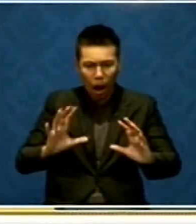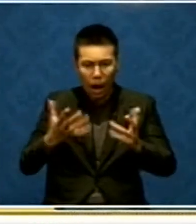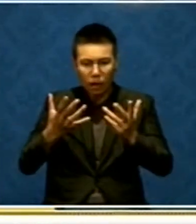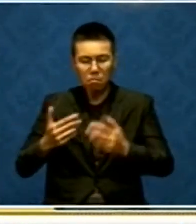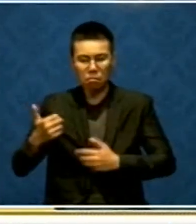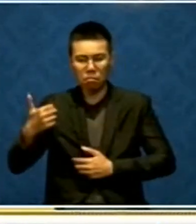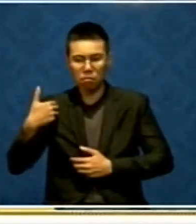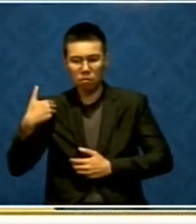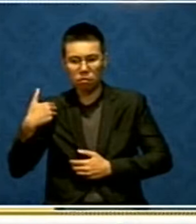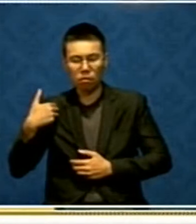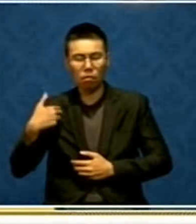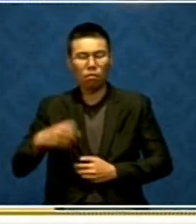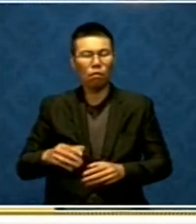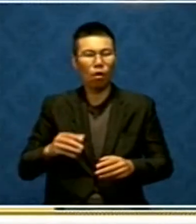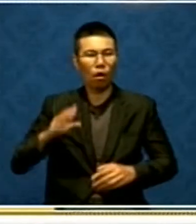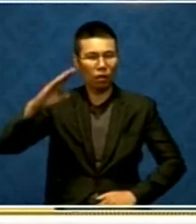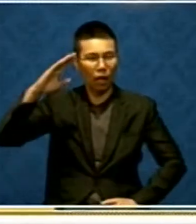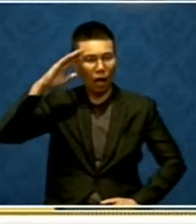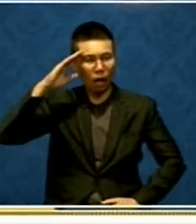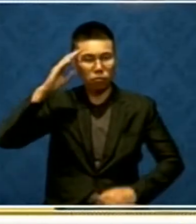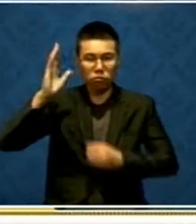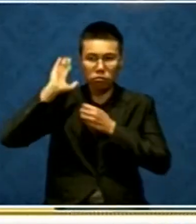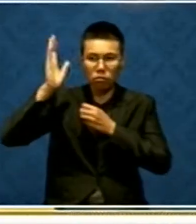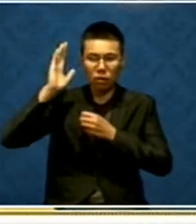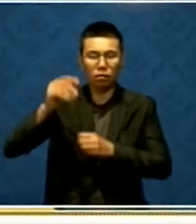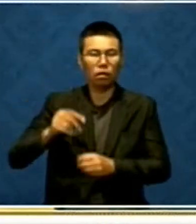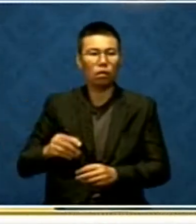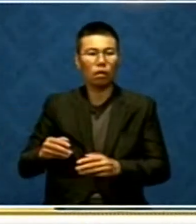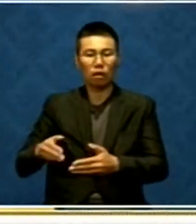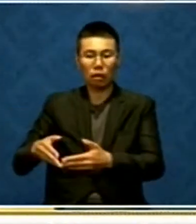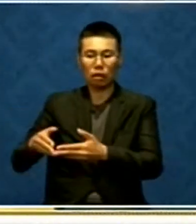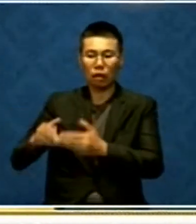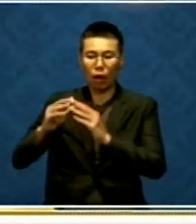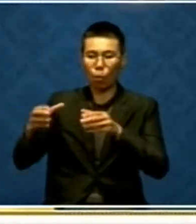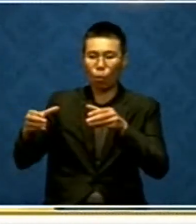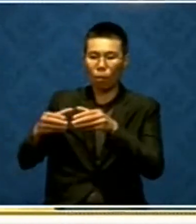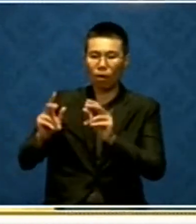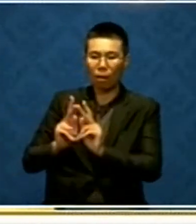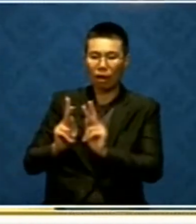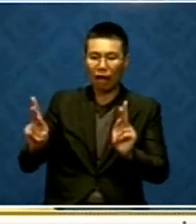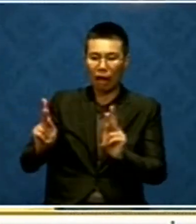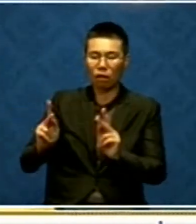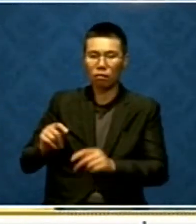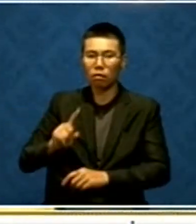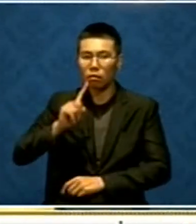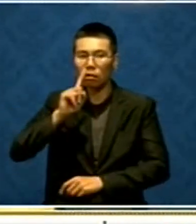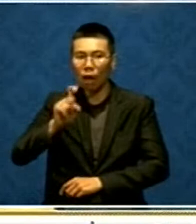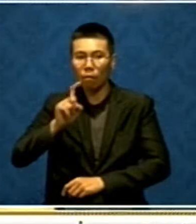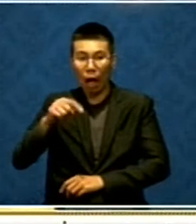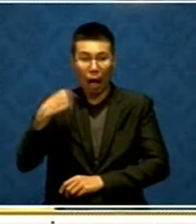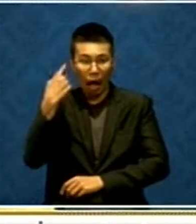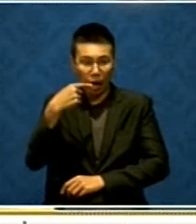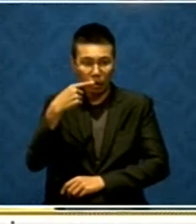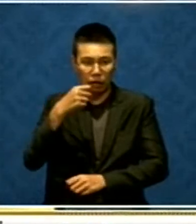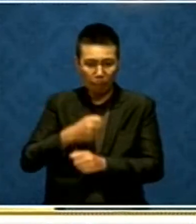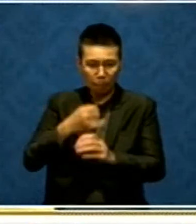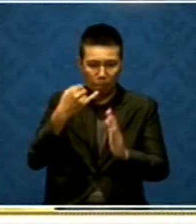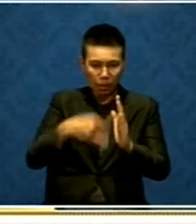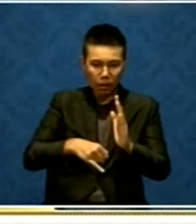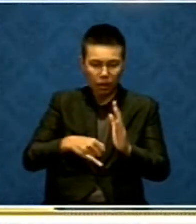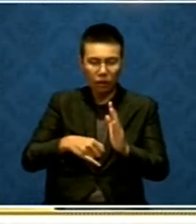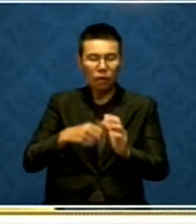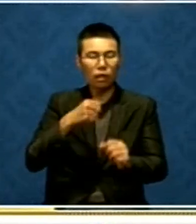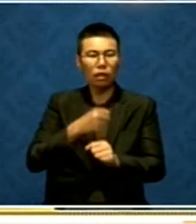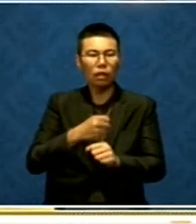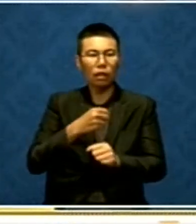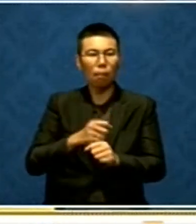แถลงครับว่าจะตั้งกรรมการสอบแล้วก็ถ้าใครทำผิดเนี่ยก็จะถ้าเจอคนลงผิดเนี่ยไอ้เจอคนทำผิดเนี่ยก็จะทำโทษทันที